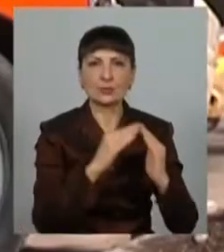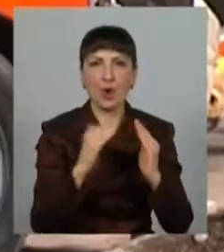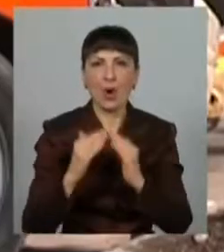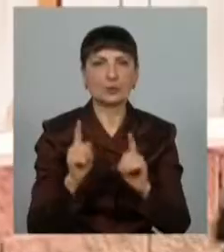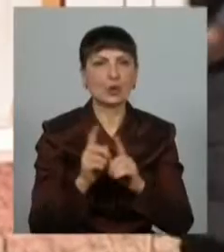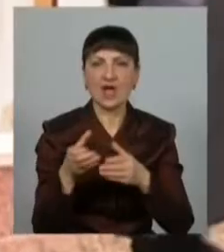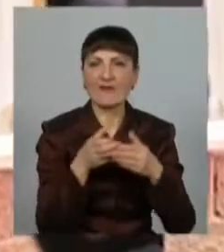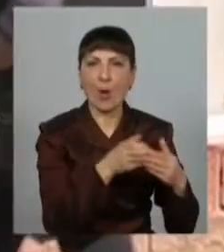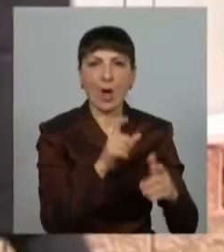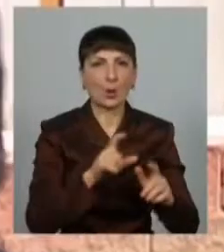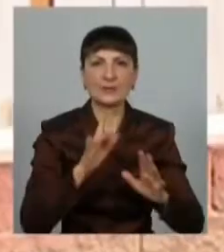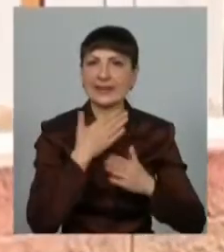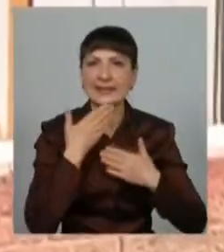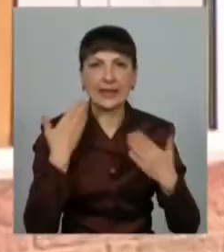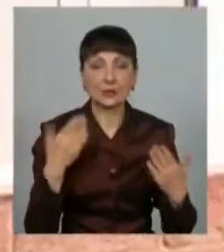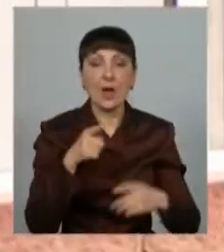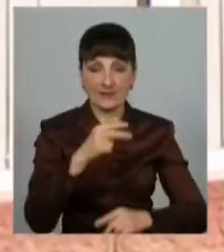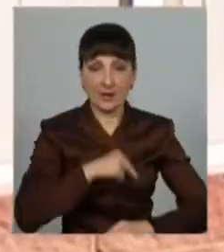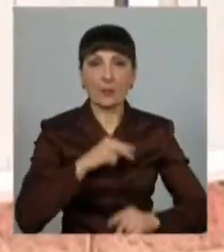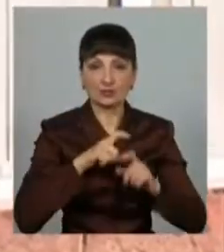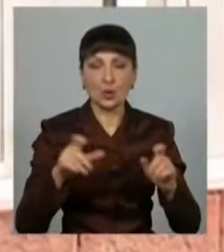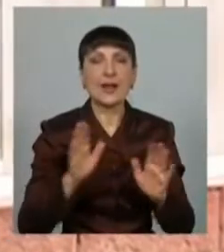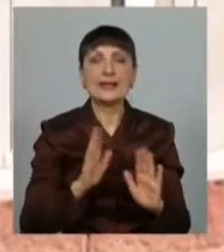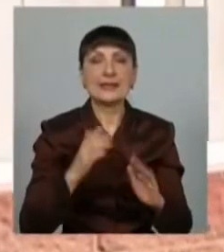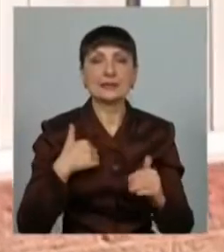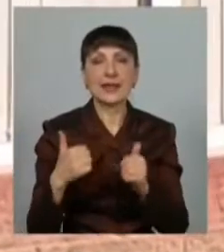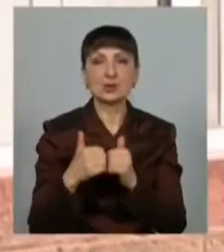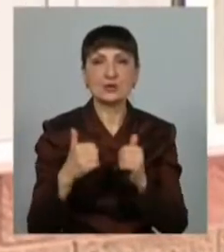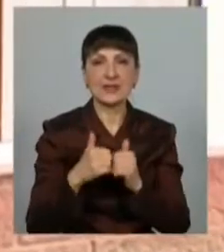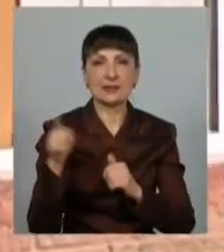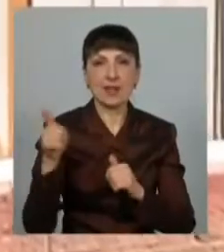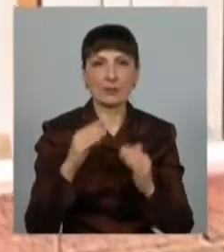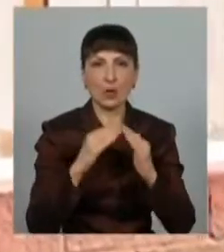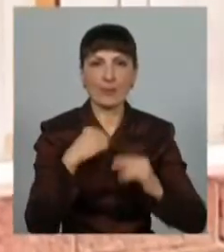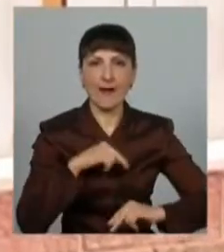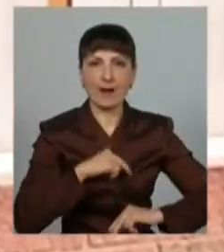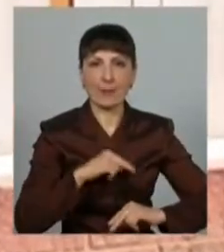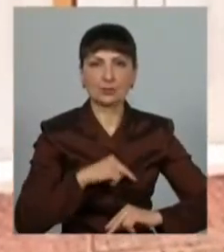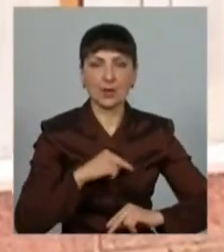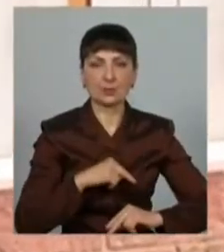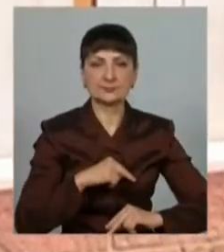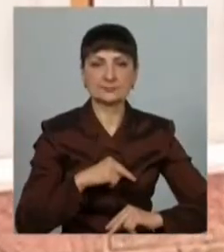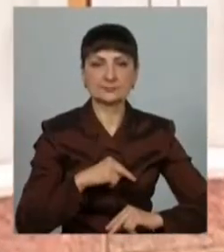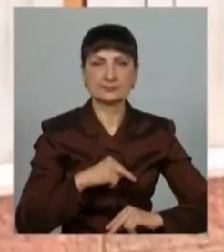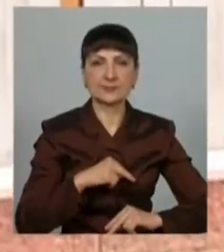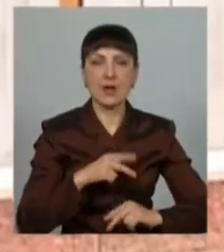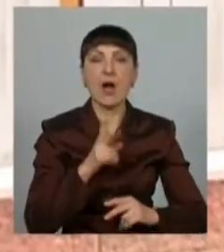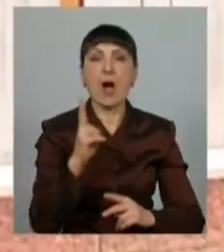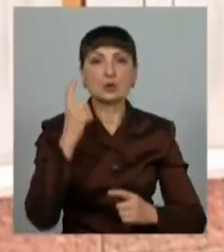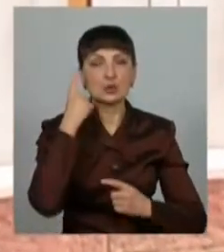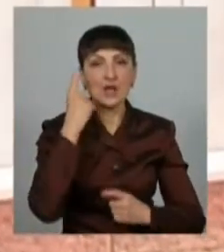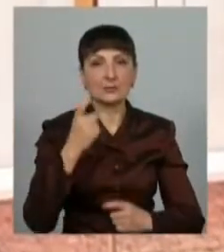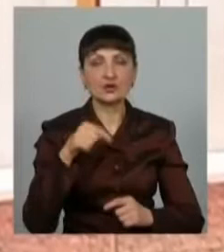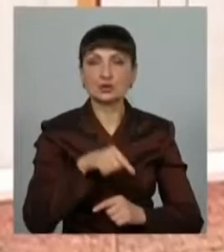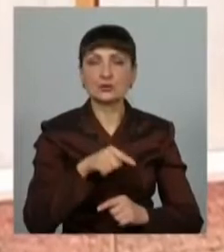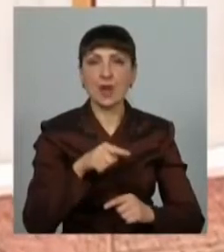зданиях. А вы работаете в школе? Нет, я вот в соседнем здании работаю. И кто вам сообщил вообще о